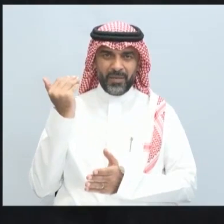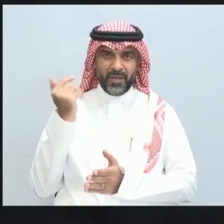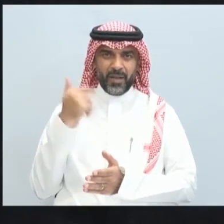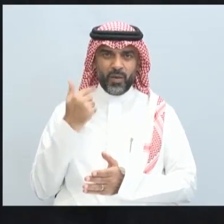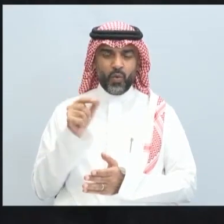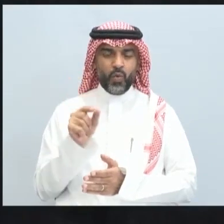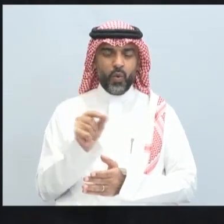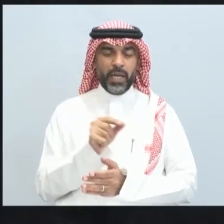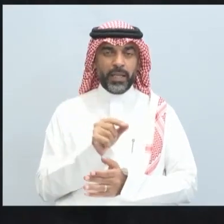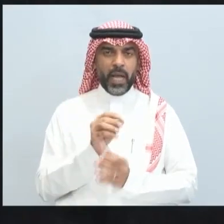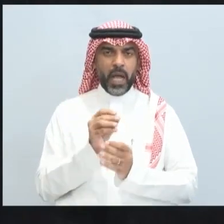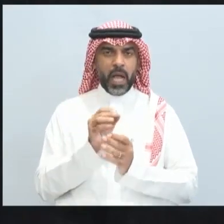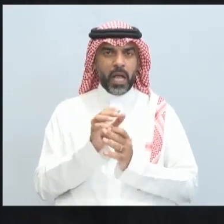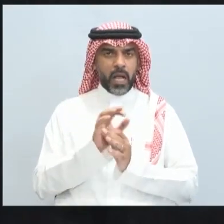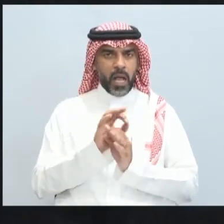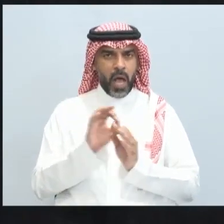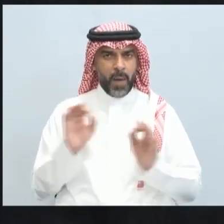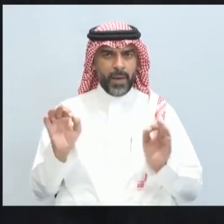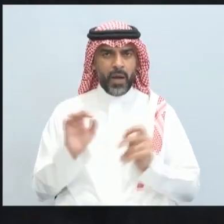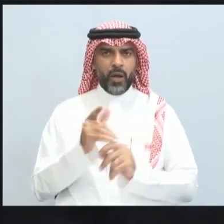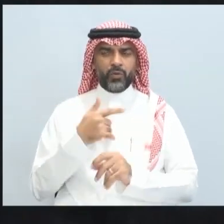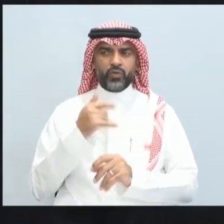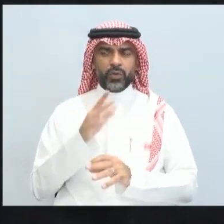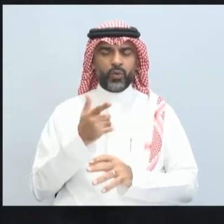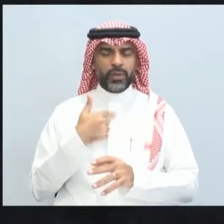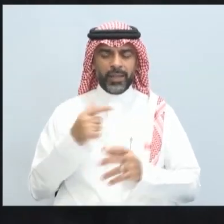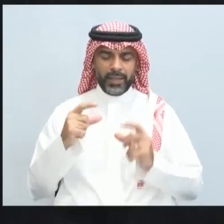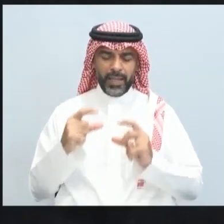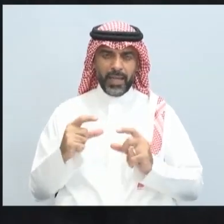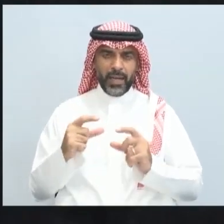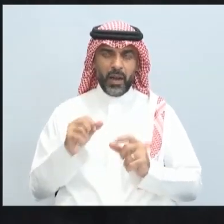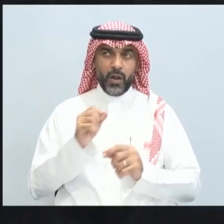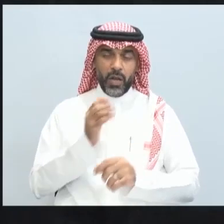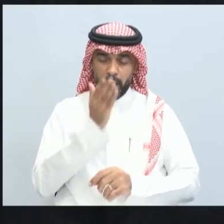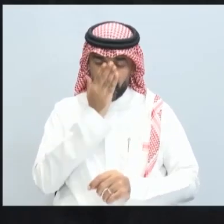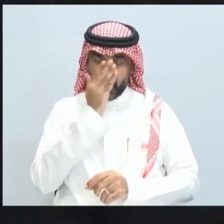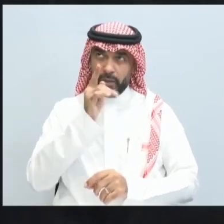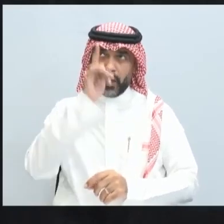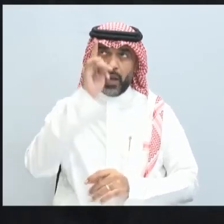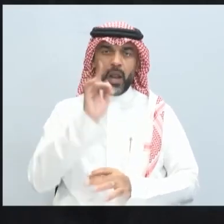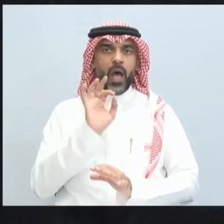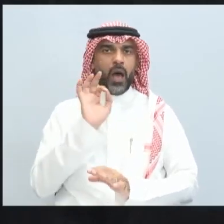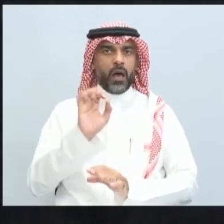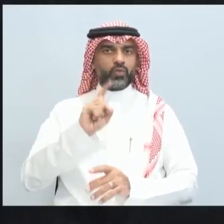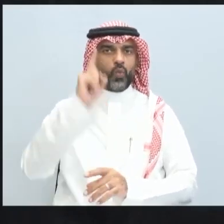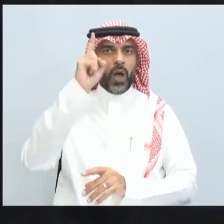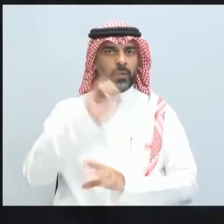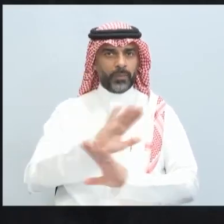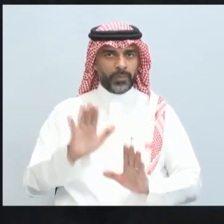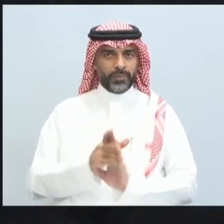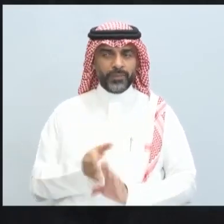كامله تكلمنا في البدايه عن دلائل الاستحقاق الله للعبوديه ثم وضحنا معنى